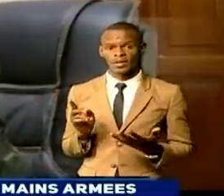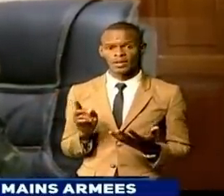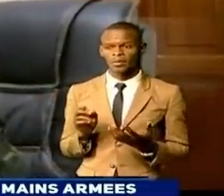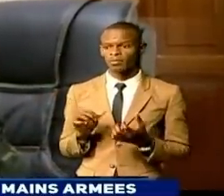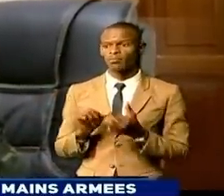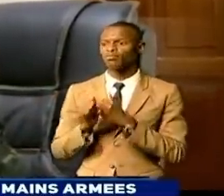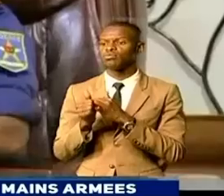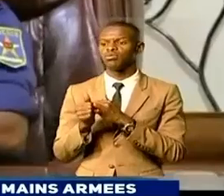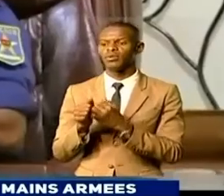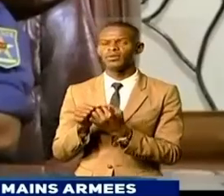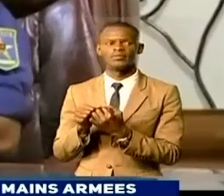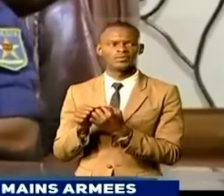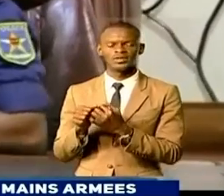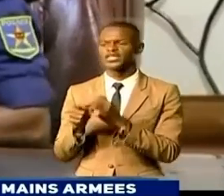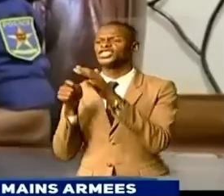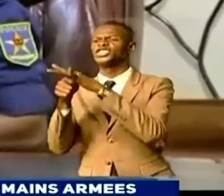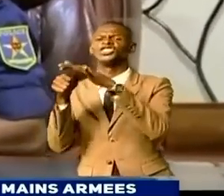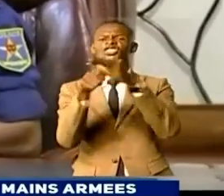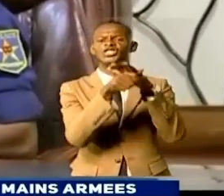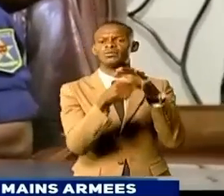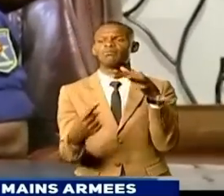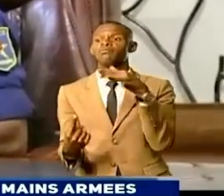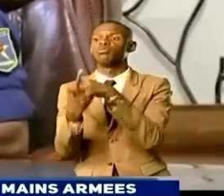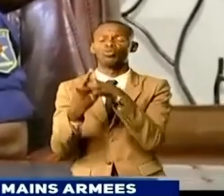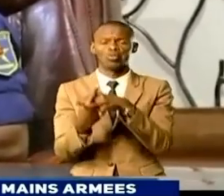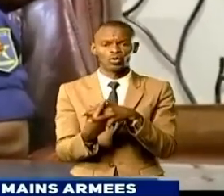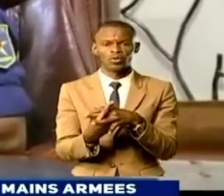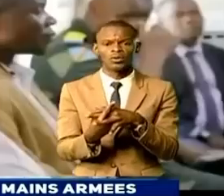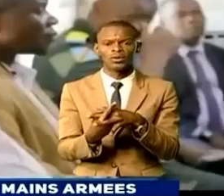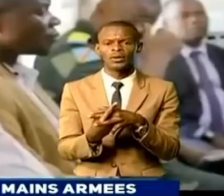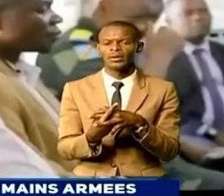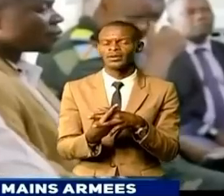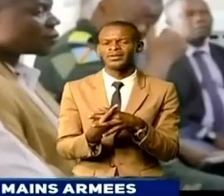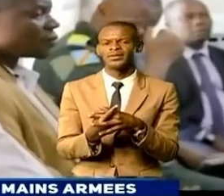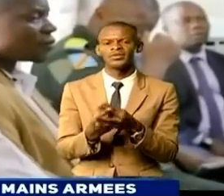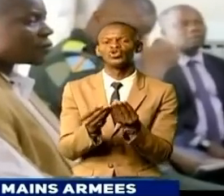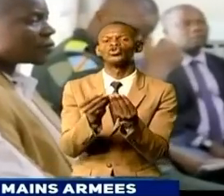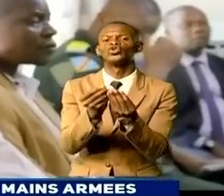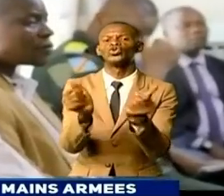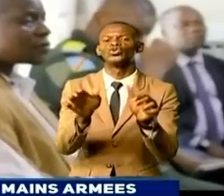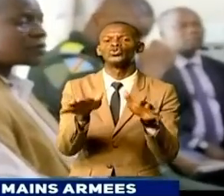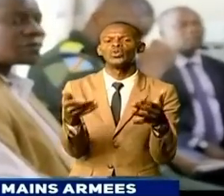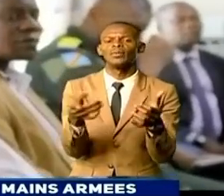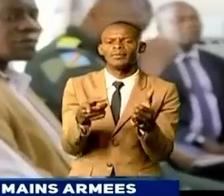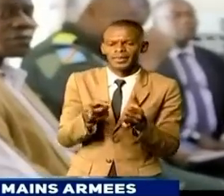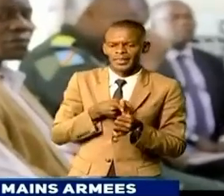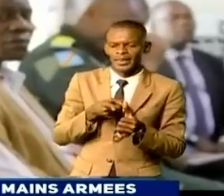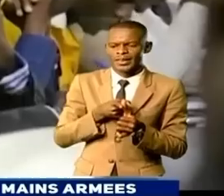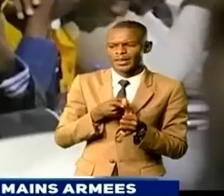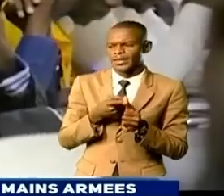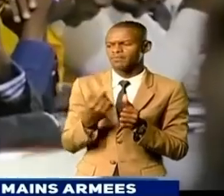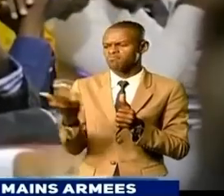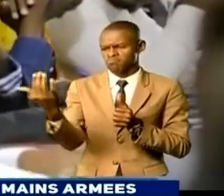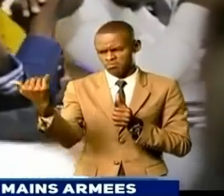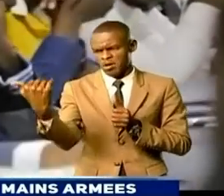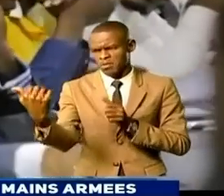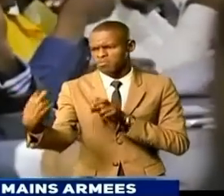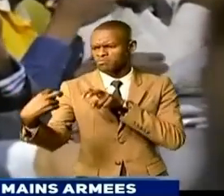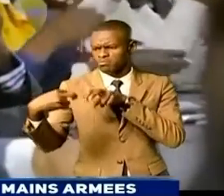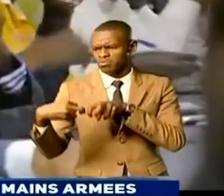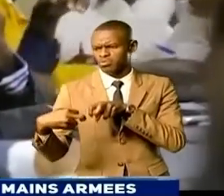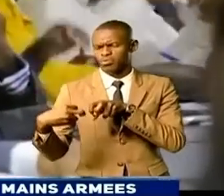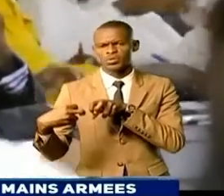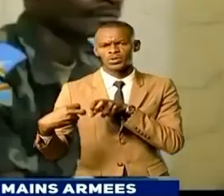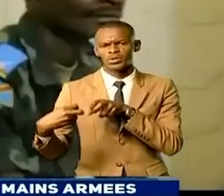les opérations et nous avons les négociations. Ceux qui acceptent d'aller dans les négociations Bon, ils vont aller là-bas, ils vont parler. Ça, c'est le